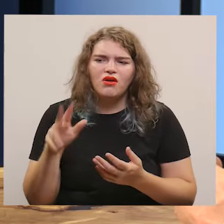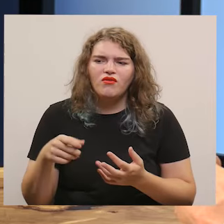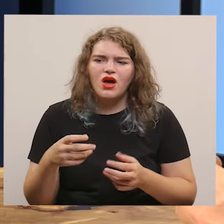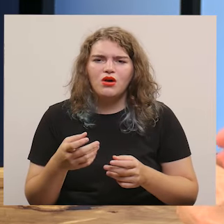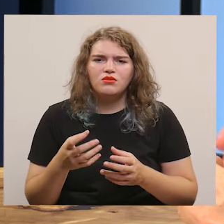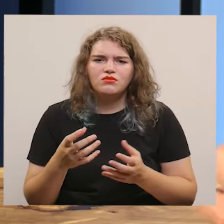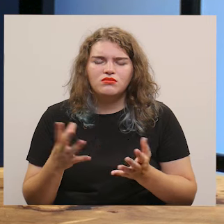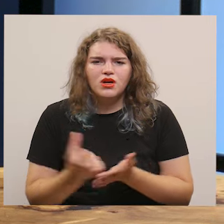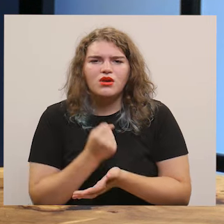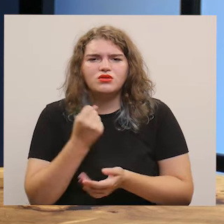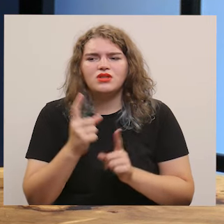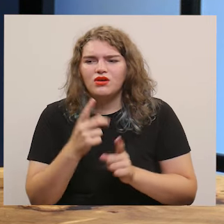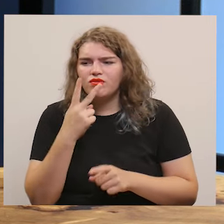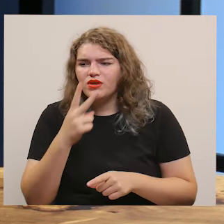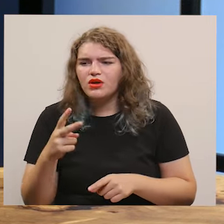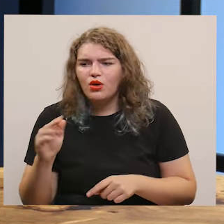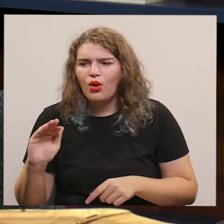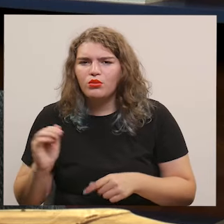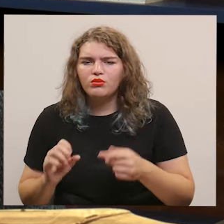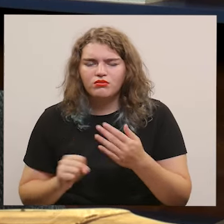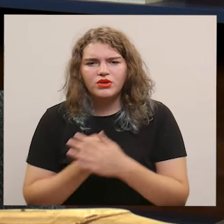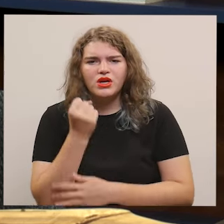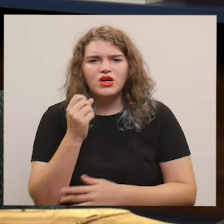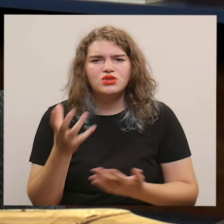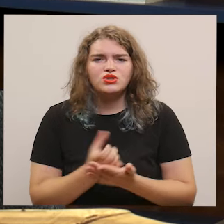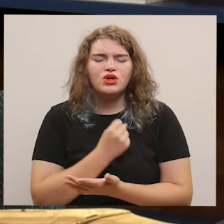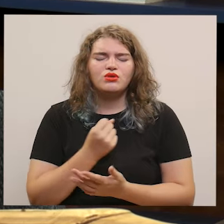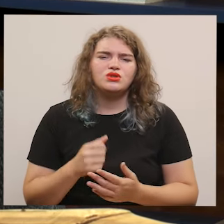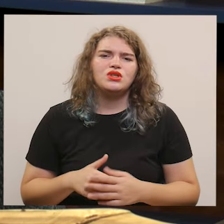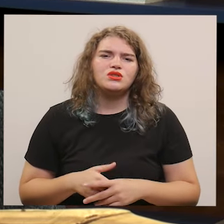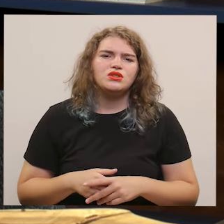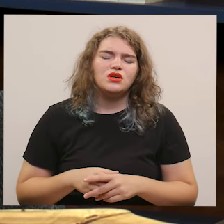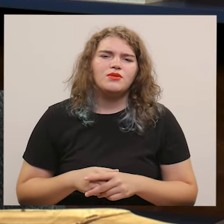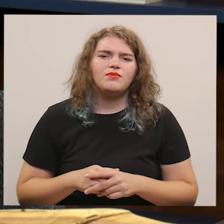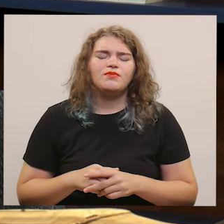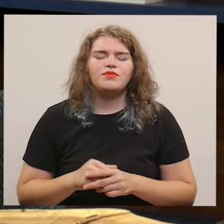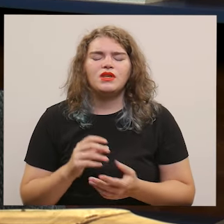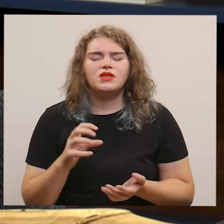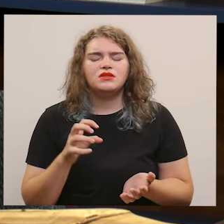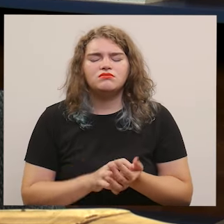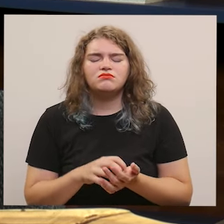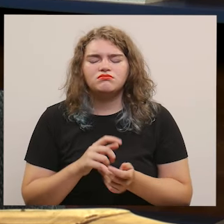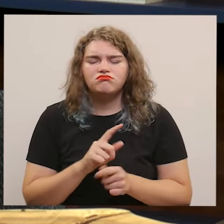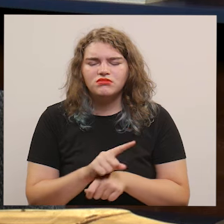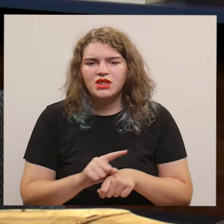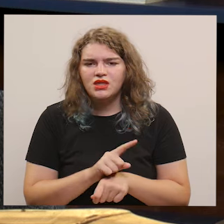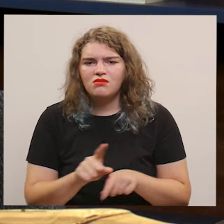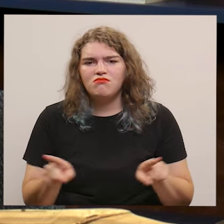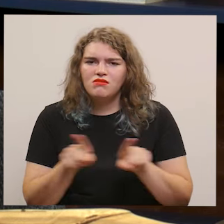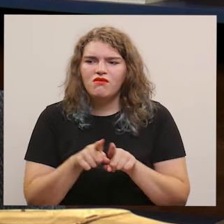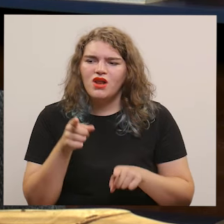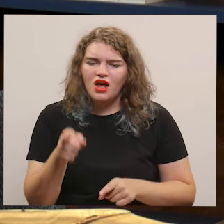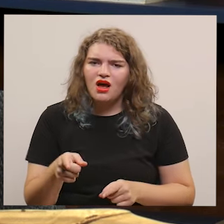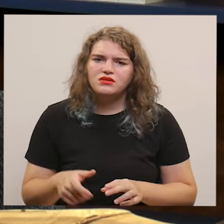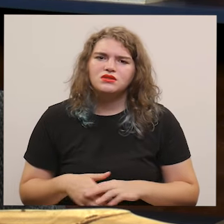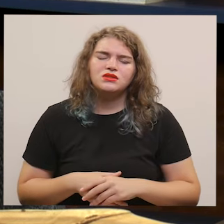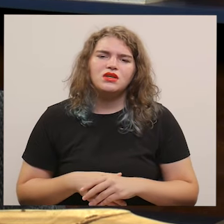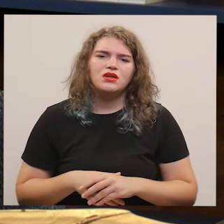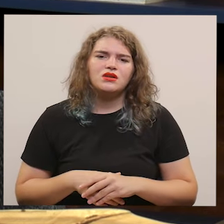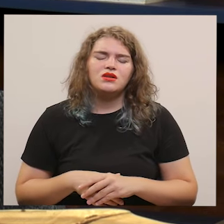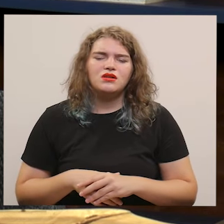când vedeai că un copil evoluează. Ei, și într-o situație de genul acesta,